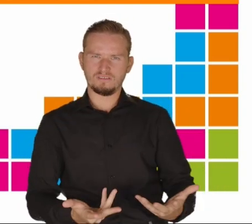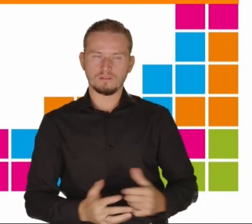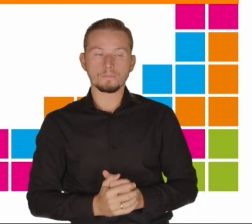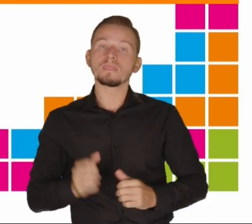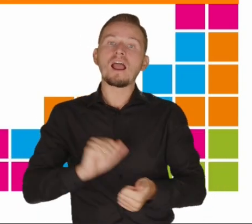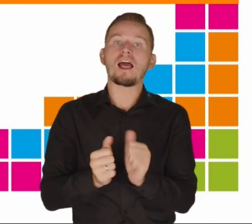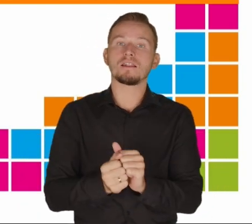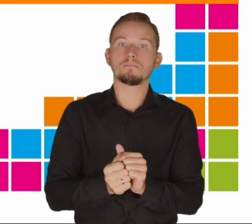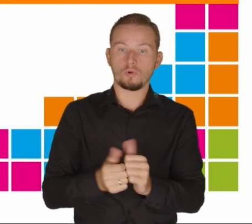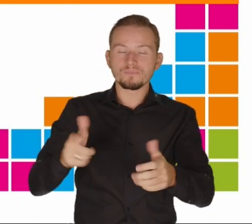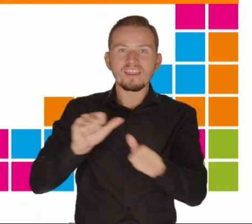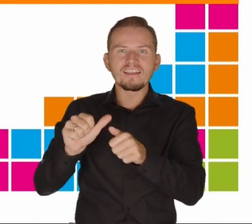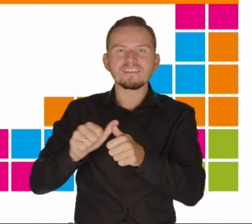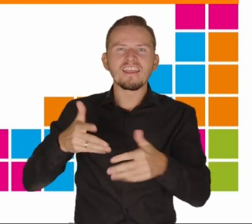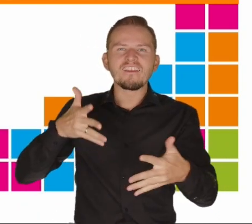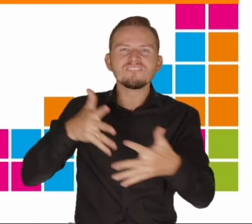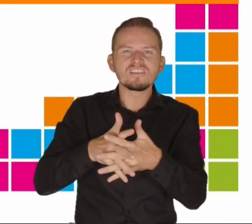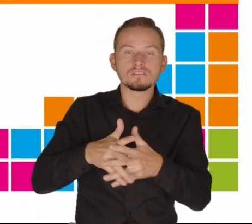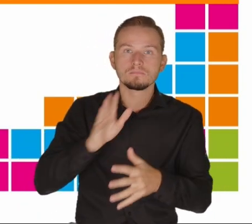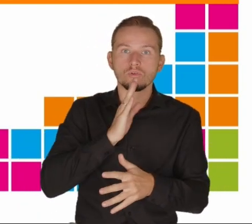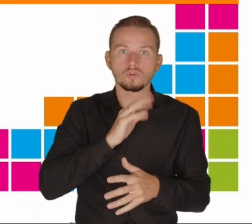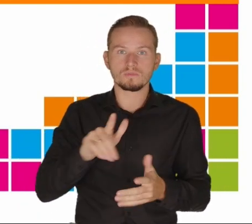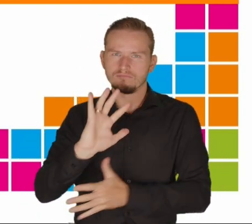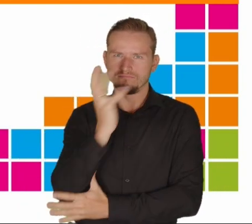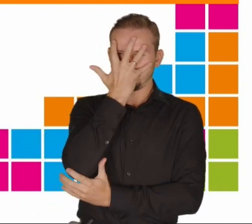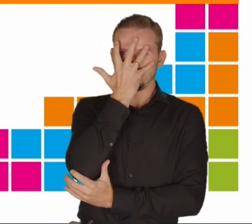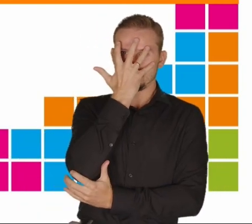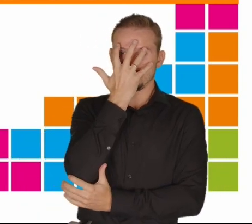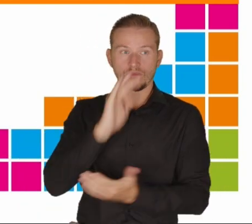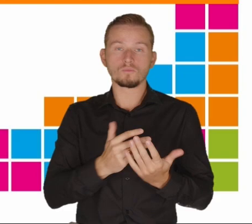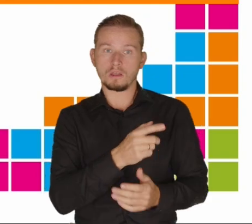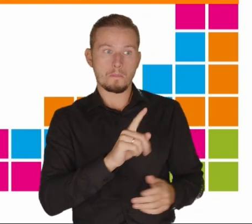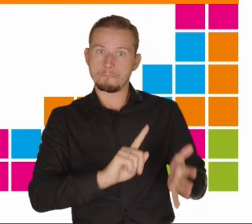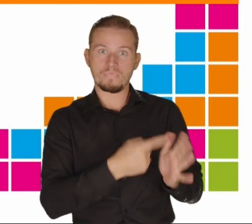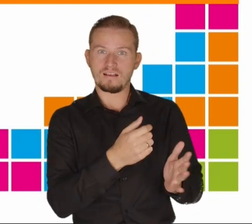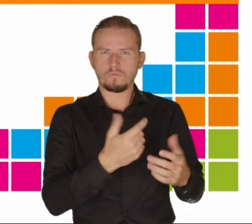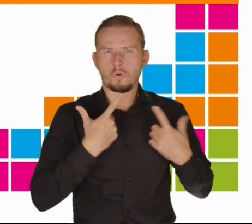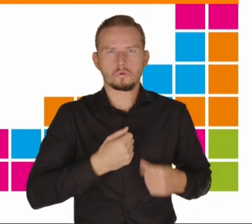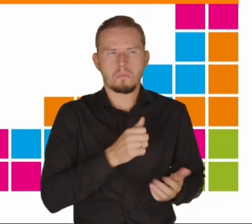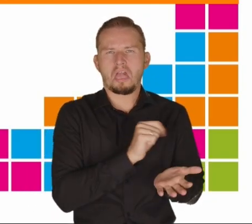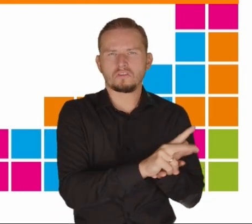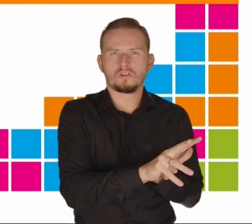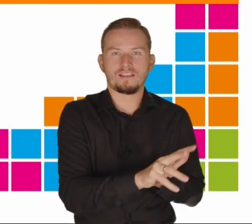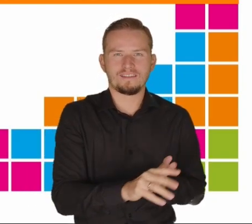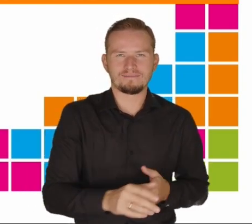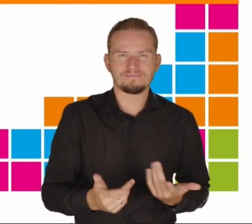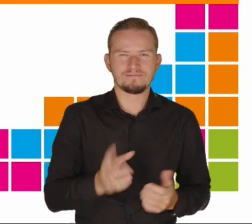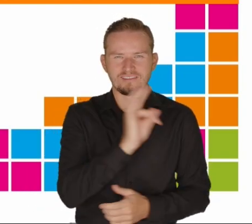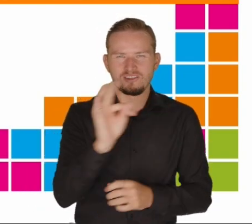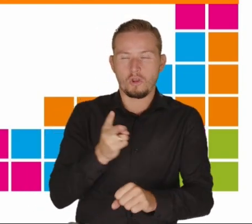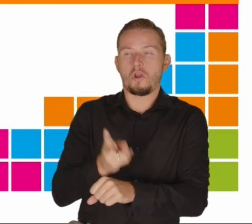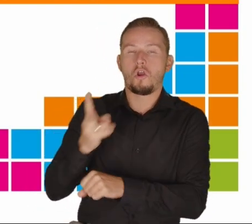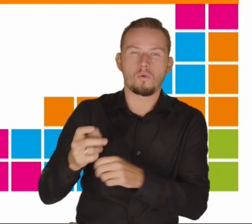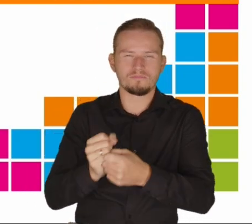zmieniają wygląd, że powodują, że osoba, która pierwszy raz, osoba nastoletnia, która pierwszy raz wchodzi w ten świat, no i w